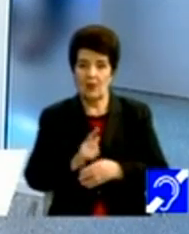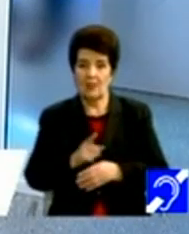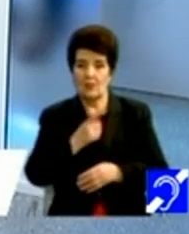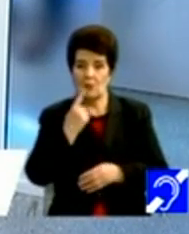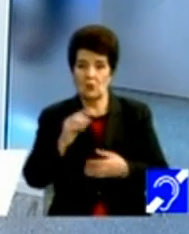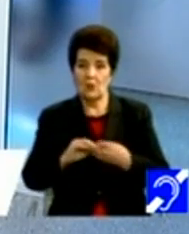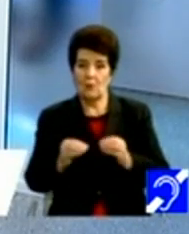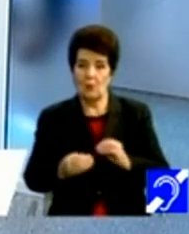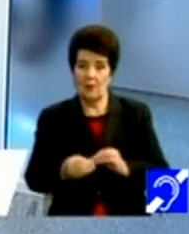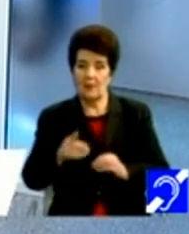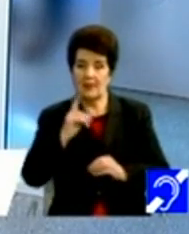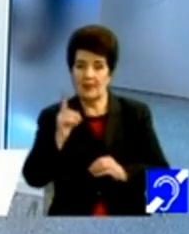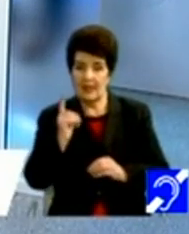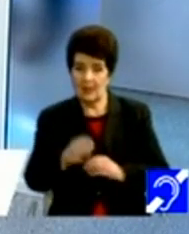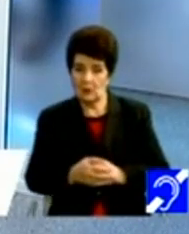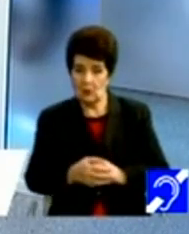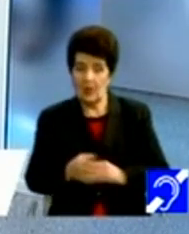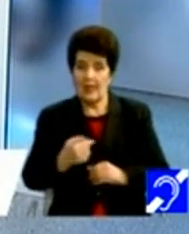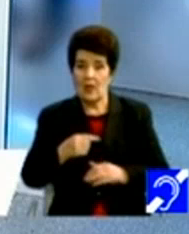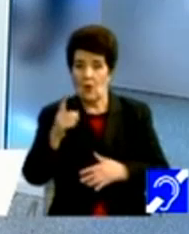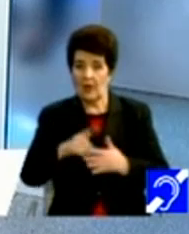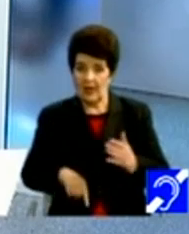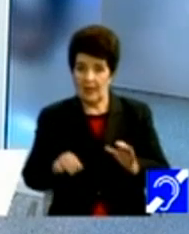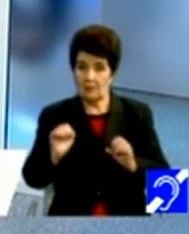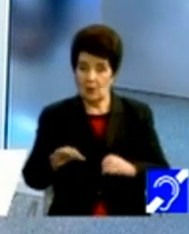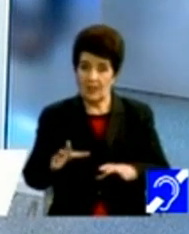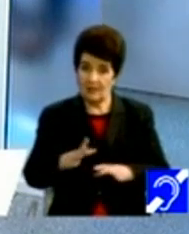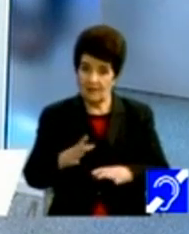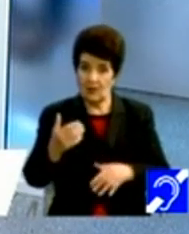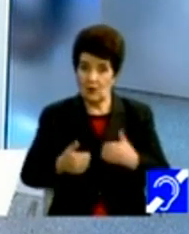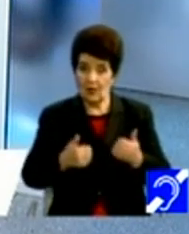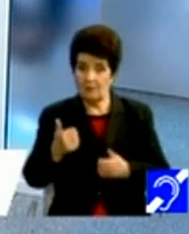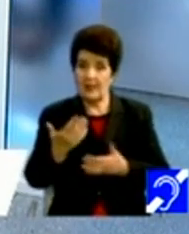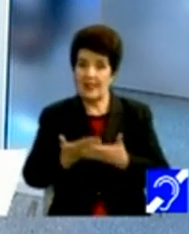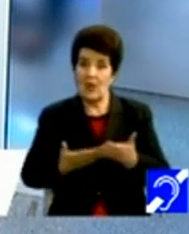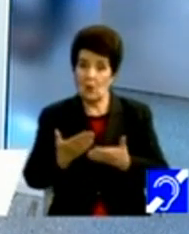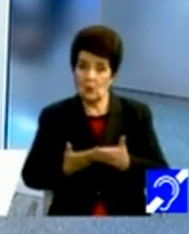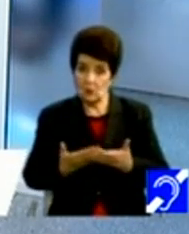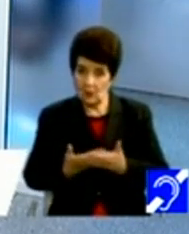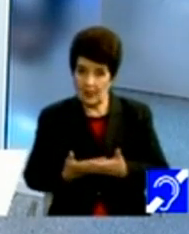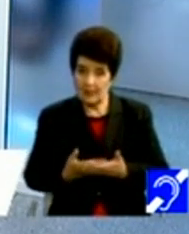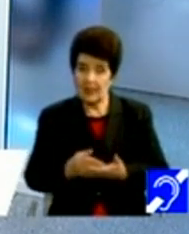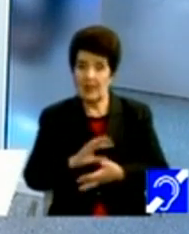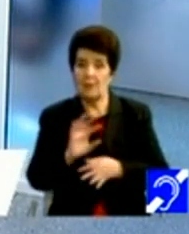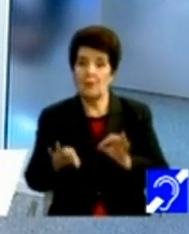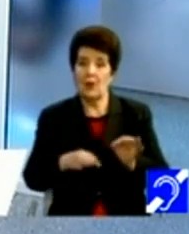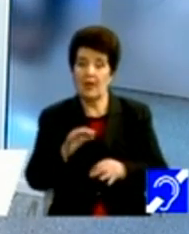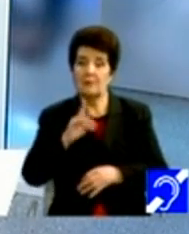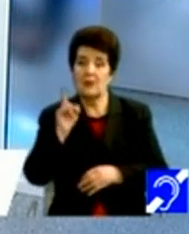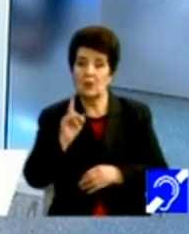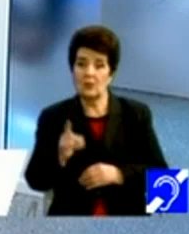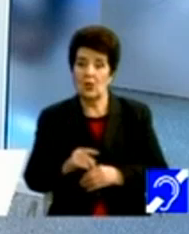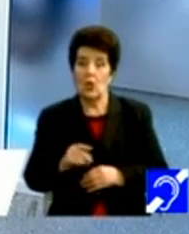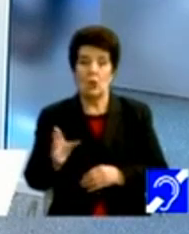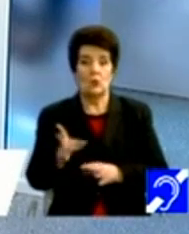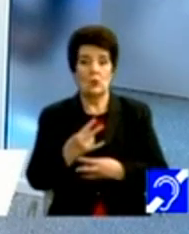despre problema tineretului. Eu cred că poate fi un referendum de consultare în ceea ce privește politicile de tineret. Nu trebuie